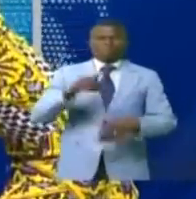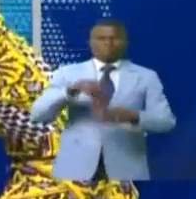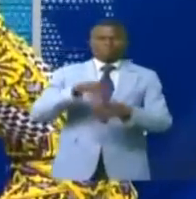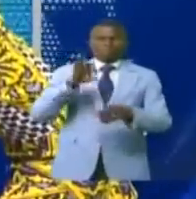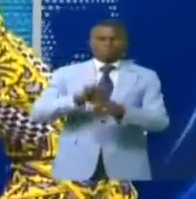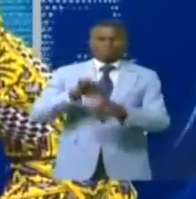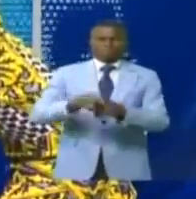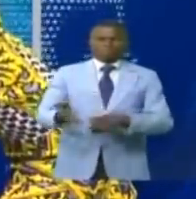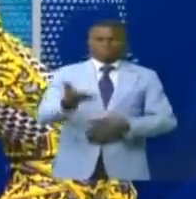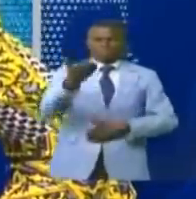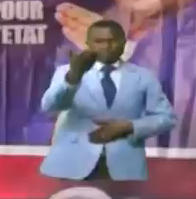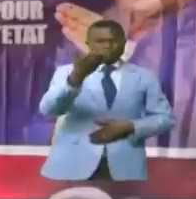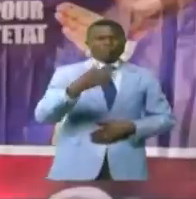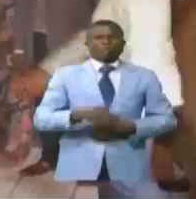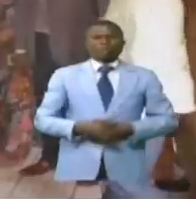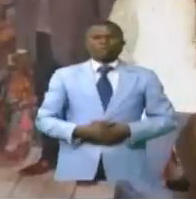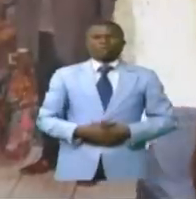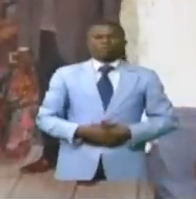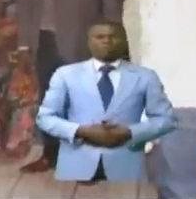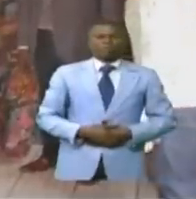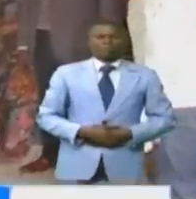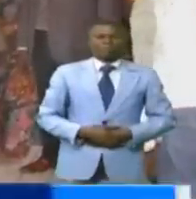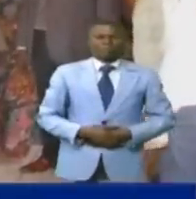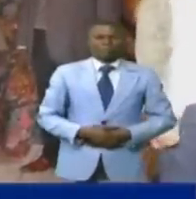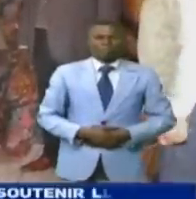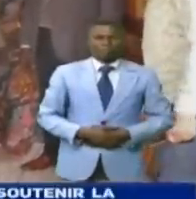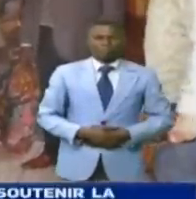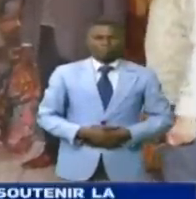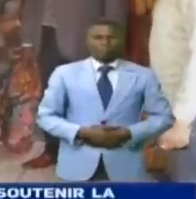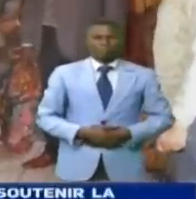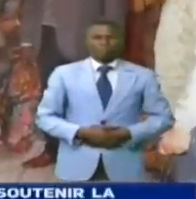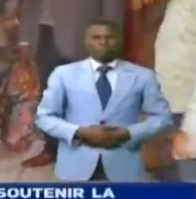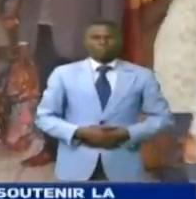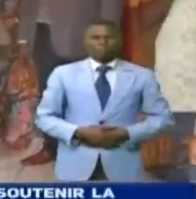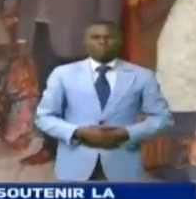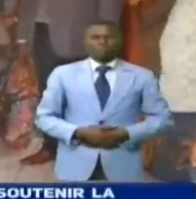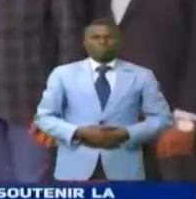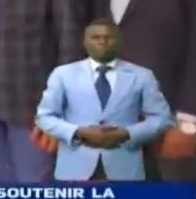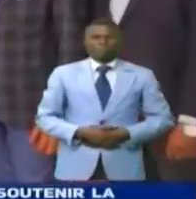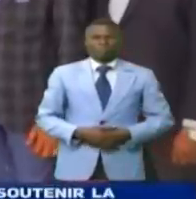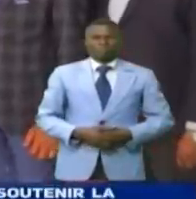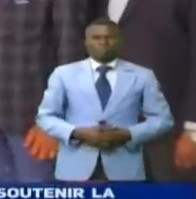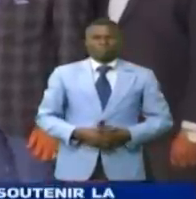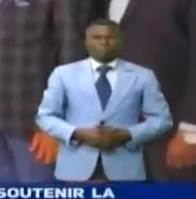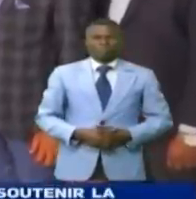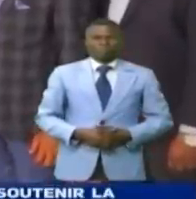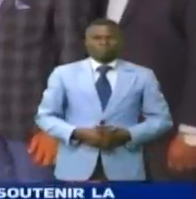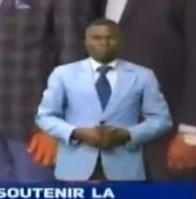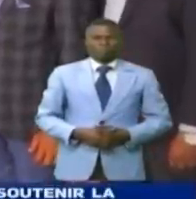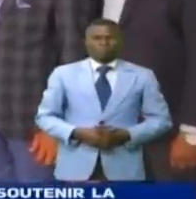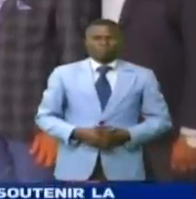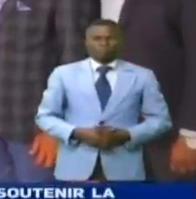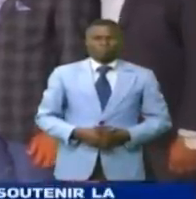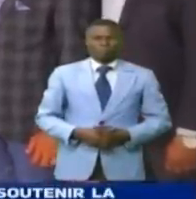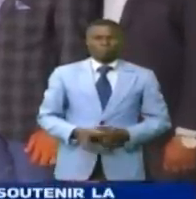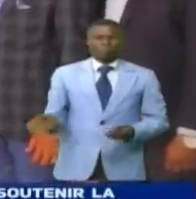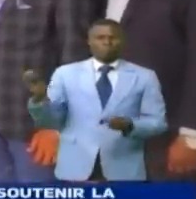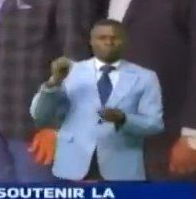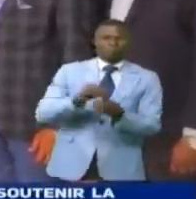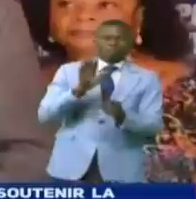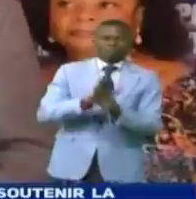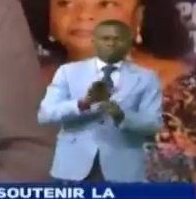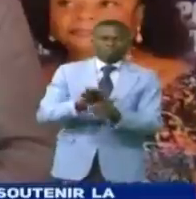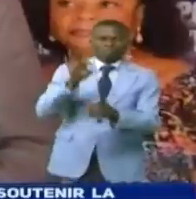Pascal Chichot. À plus ou moins 3 mois des élections, les stratégies se multiplient pour